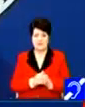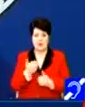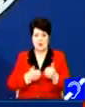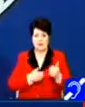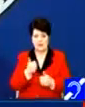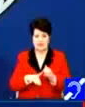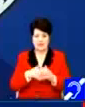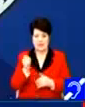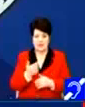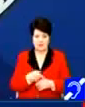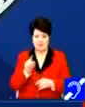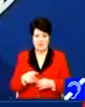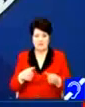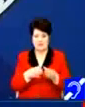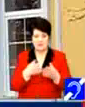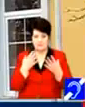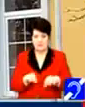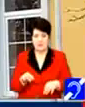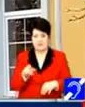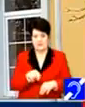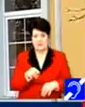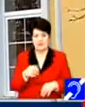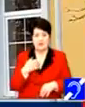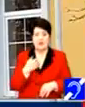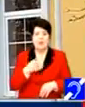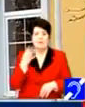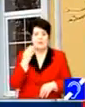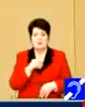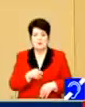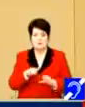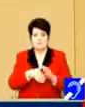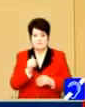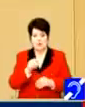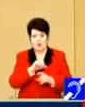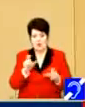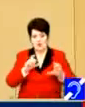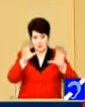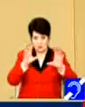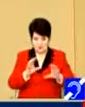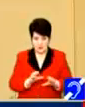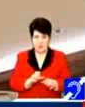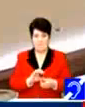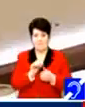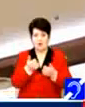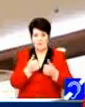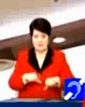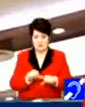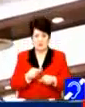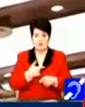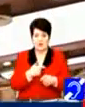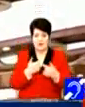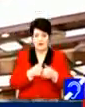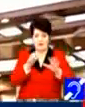concurentul electoral desemnat de către Partidul Democrat din Moldova. După validarea scrutinului de către Curtea Constituțională, formațiunile care au acces